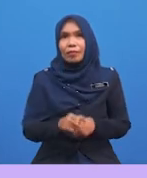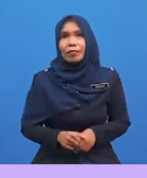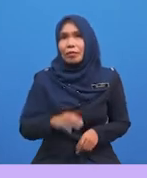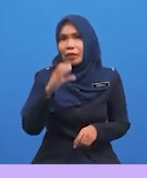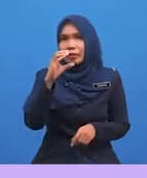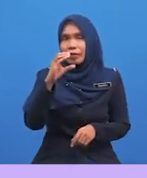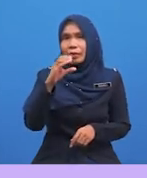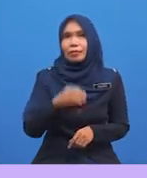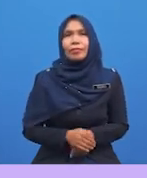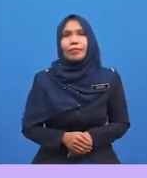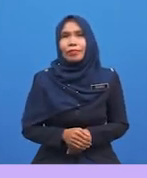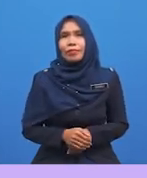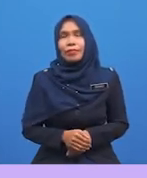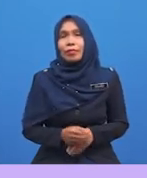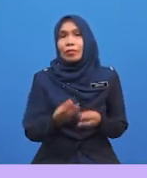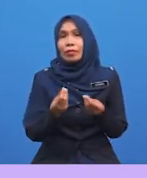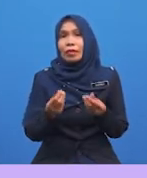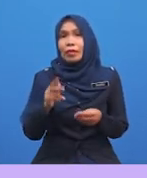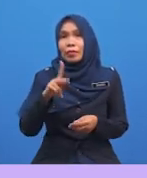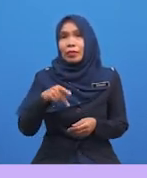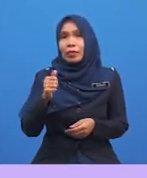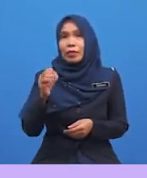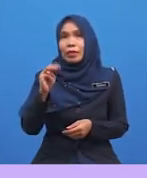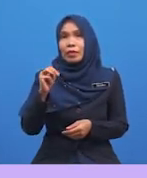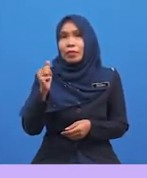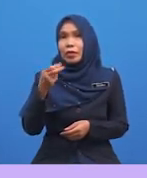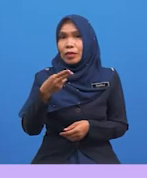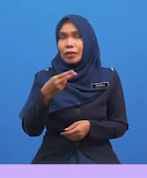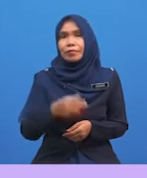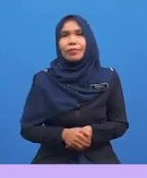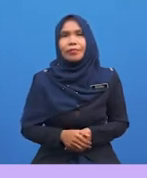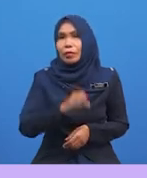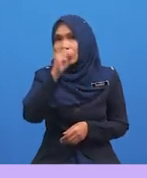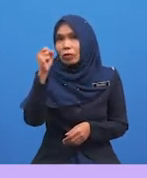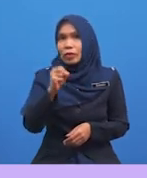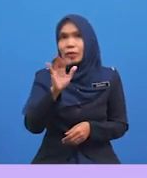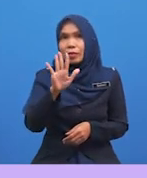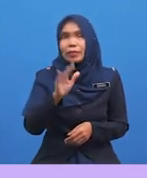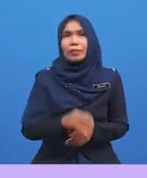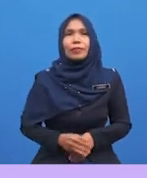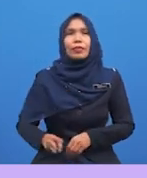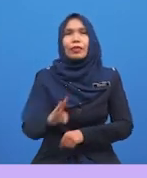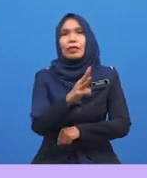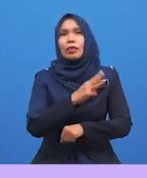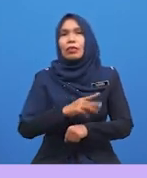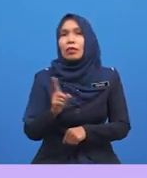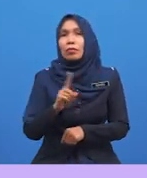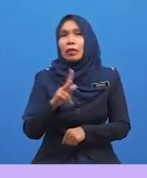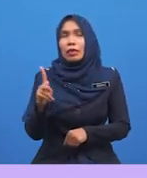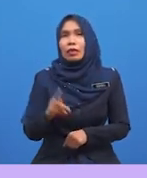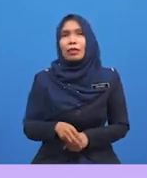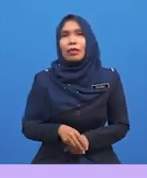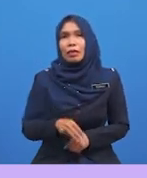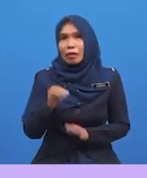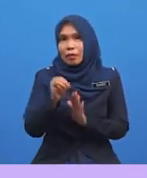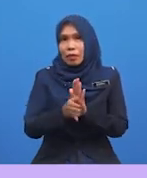ialah C, tanah pamah. Soalan kelima, kawasan manakah menjadi